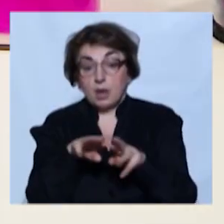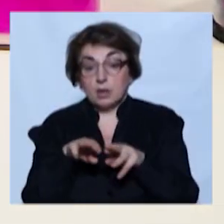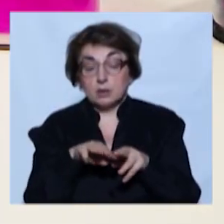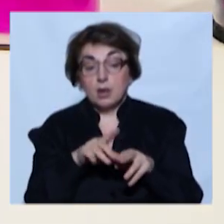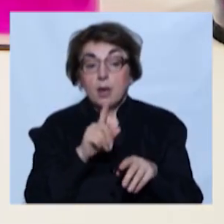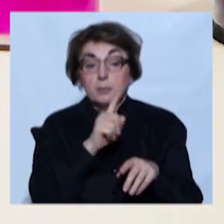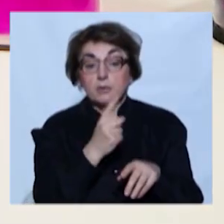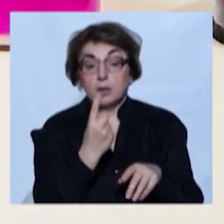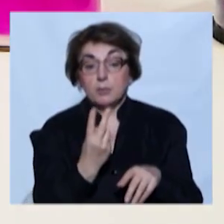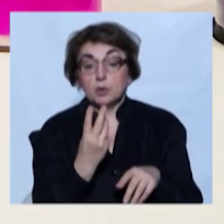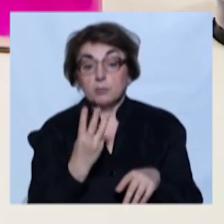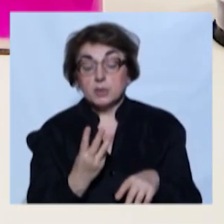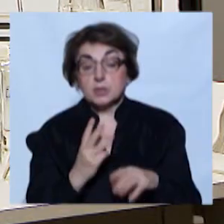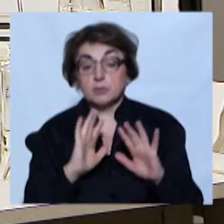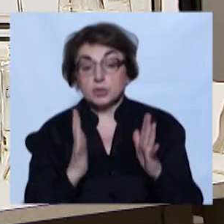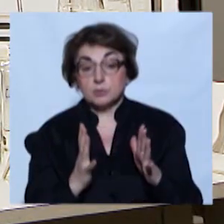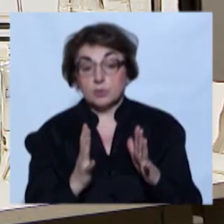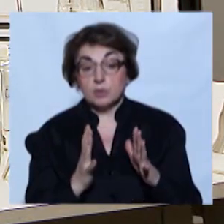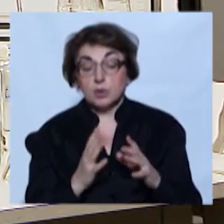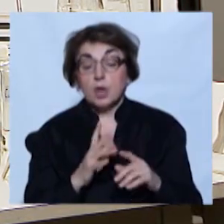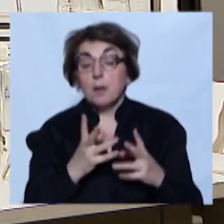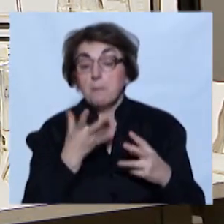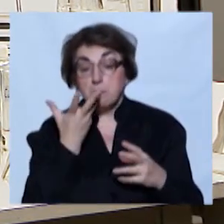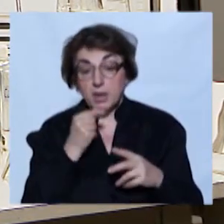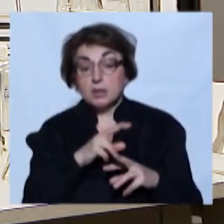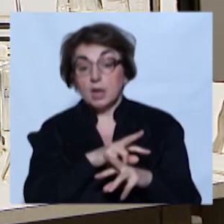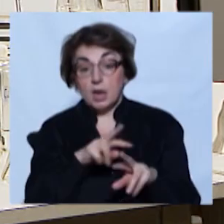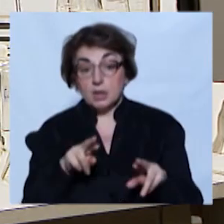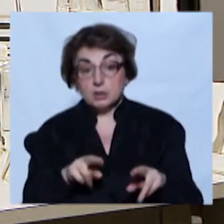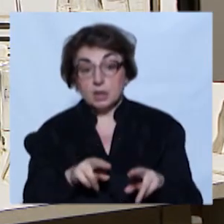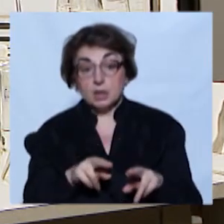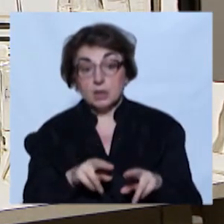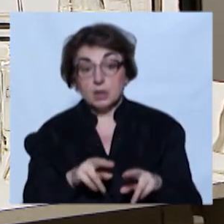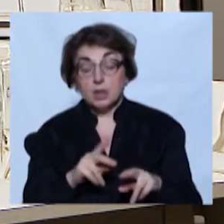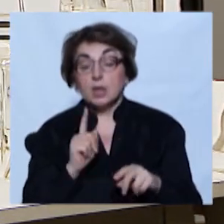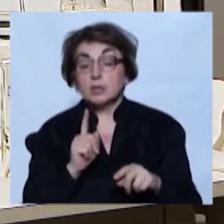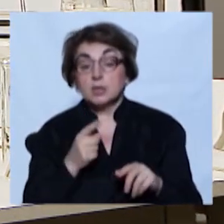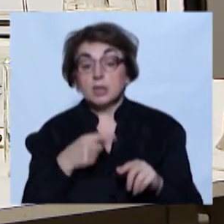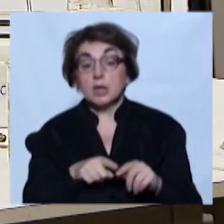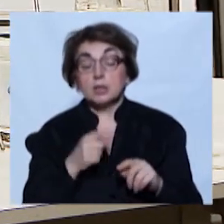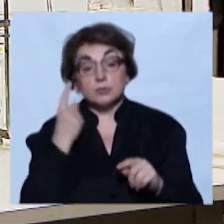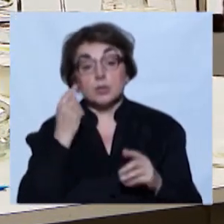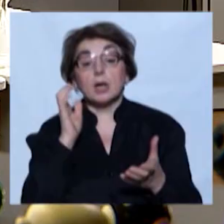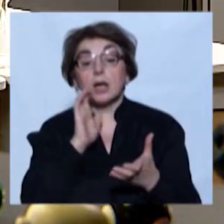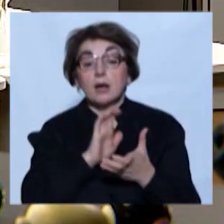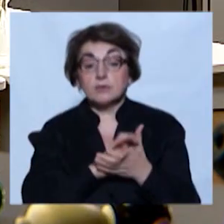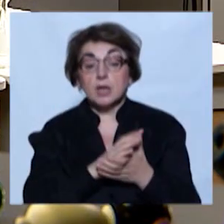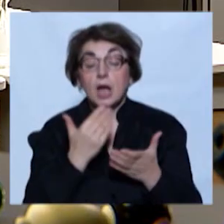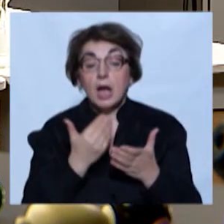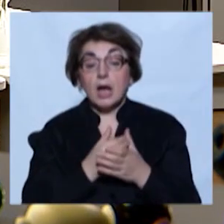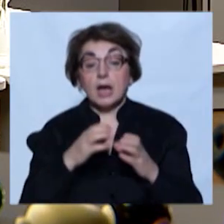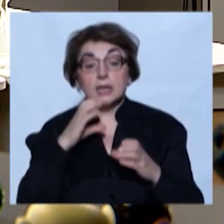პირველი, მეორე და მესამე შემთხვევაშიც ჟოლოსფერი ნივთიერებები მივიღე. ესე იგი, ჩვენ დღეს გავიცანით ახალი